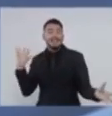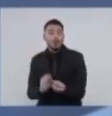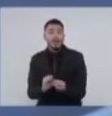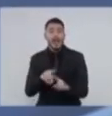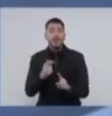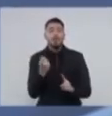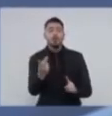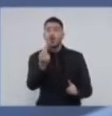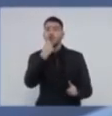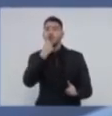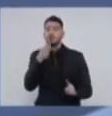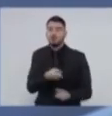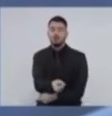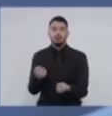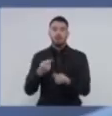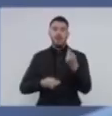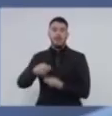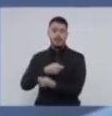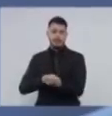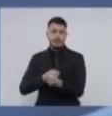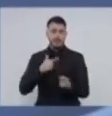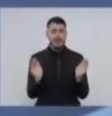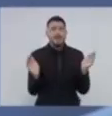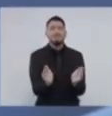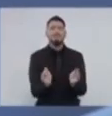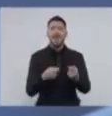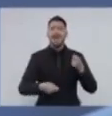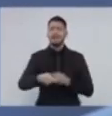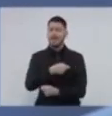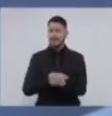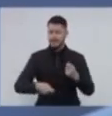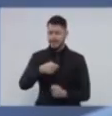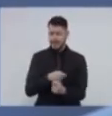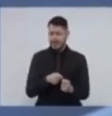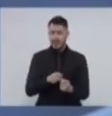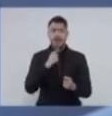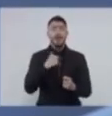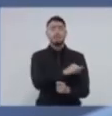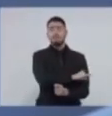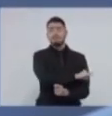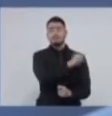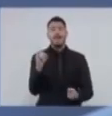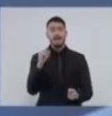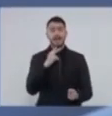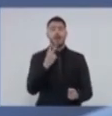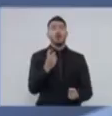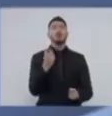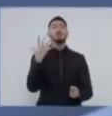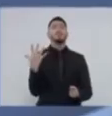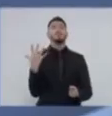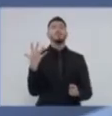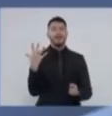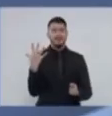επιπλέον για τις πολύ μικρές και μικρομεσαίες επιχειρήσεις με παροχή μέχρι 25 καβα και για όλα τα